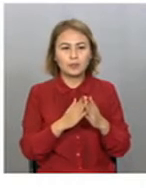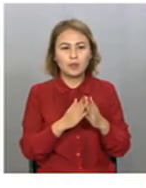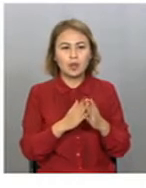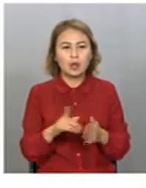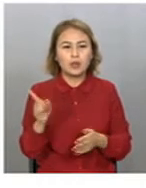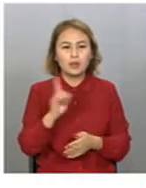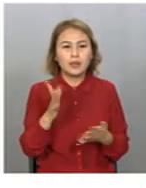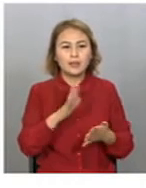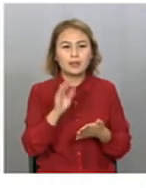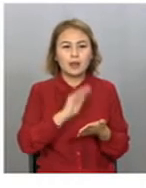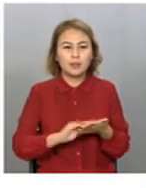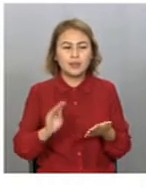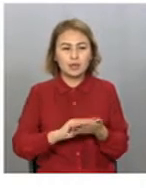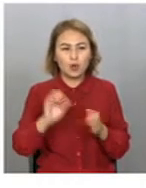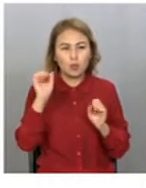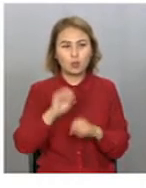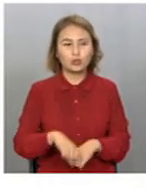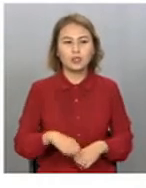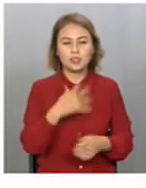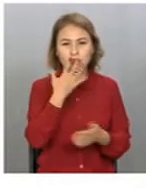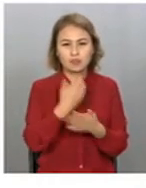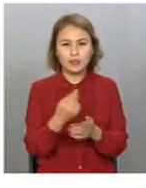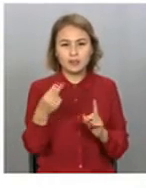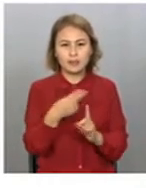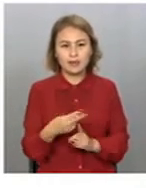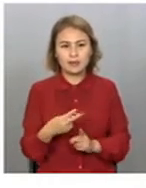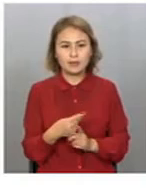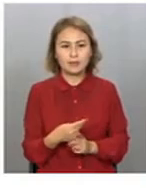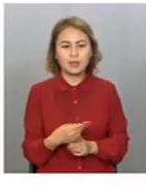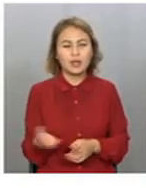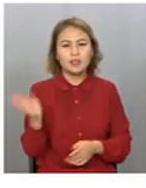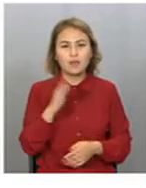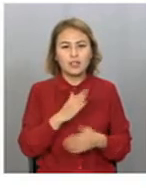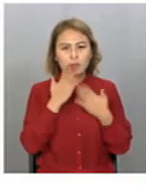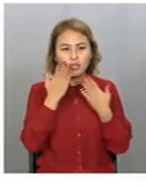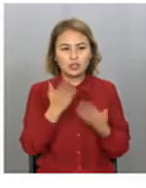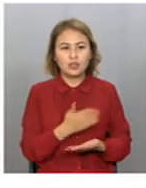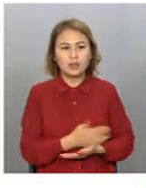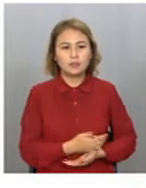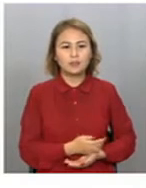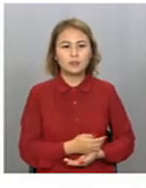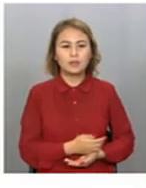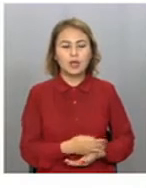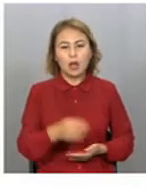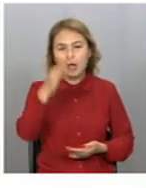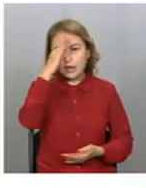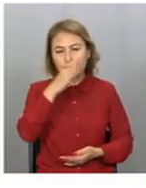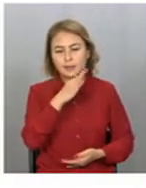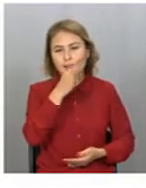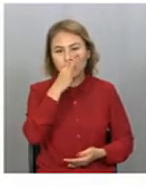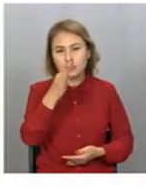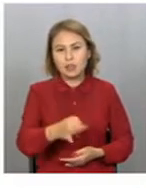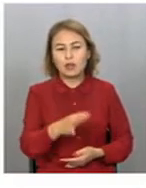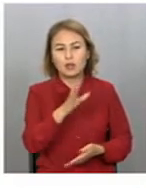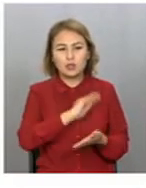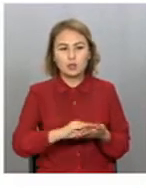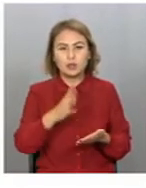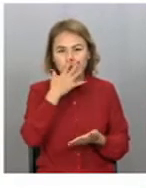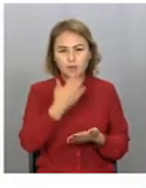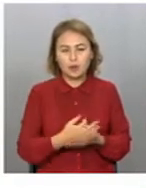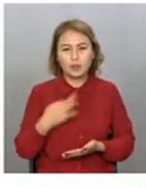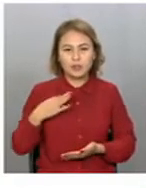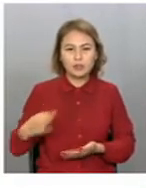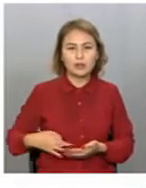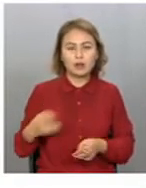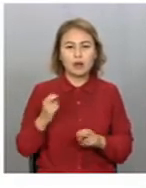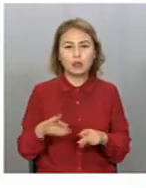Какие комментарии можно написать к данной цитате? Давайте прочитаем. «Отец сказал мудрые слова сыну, так